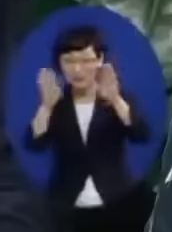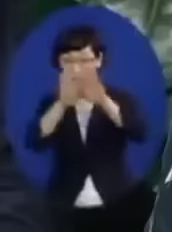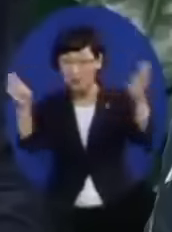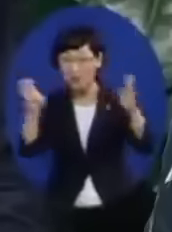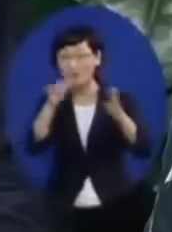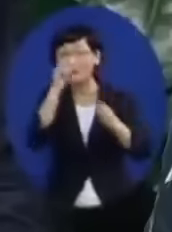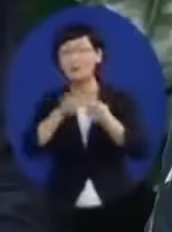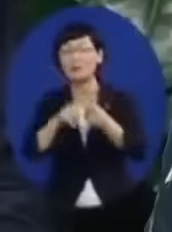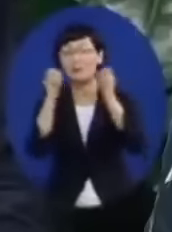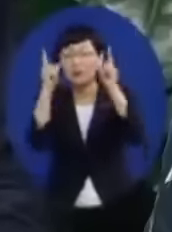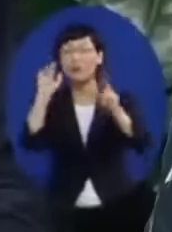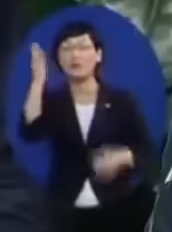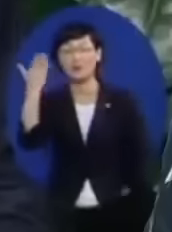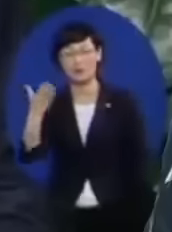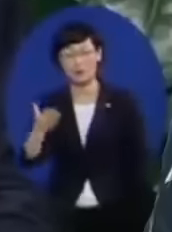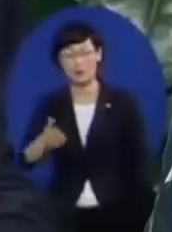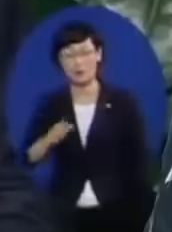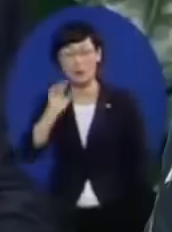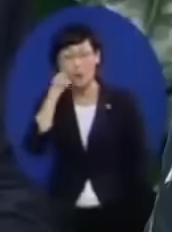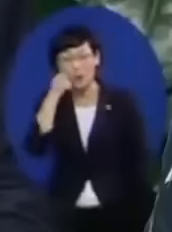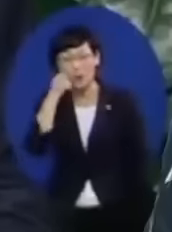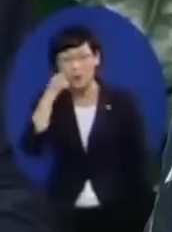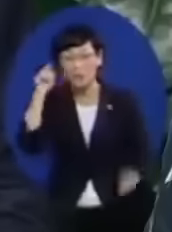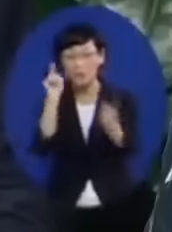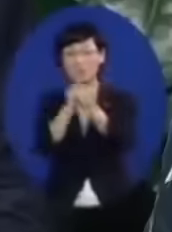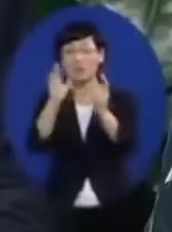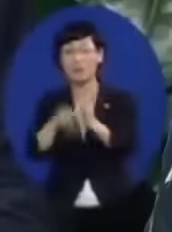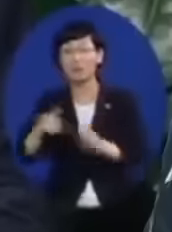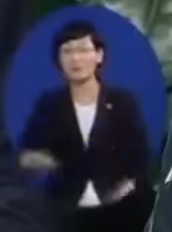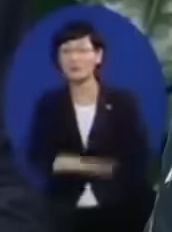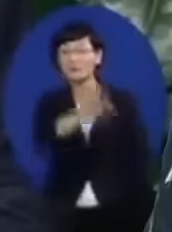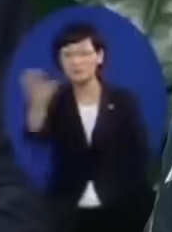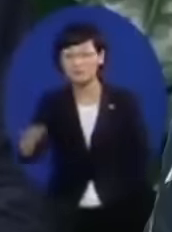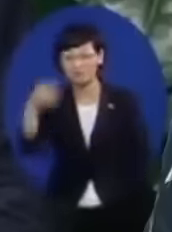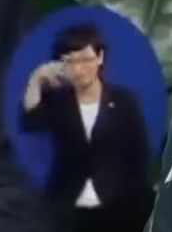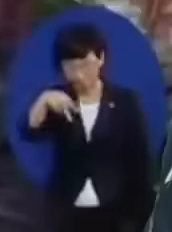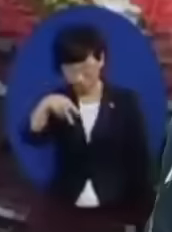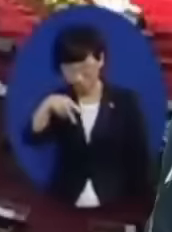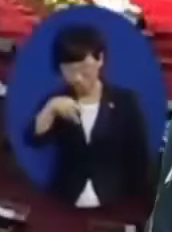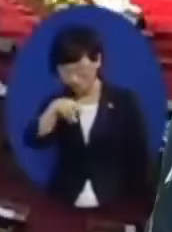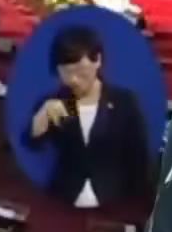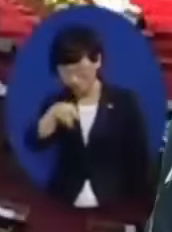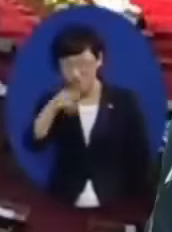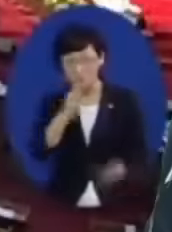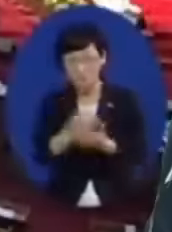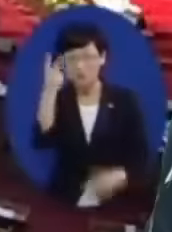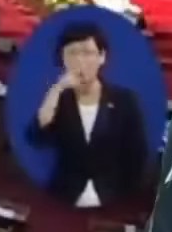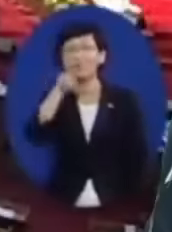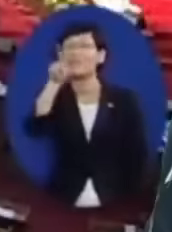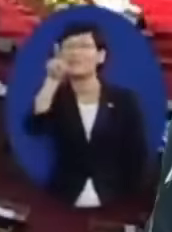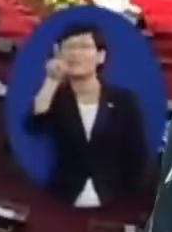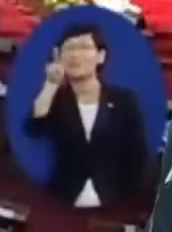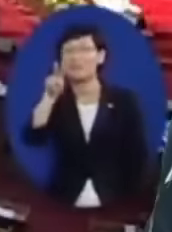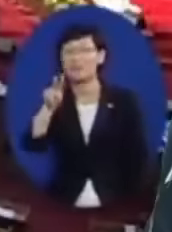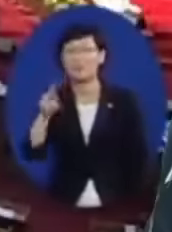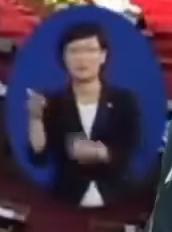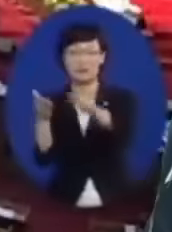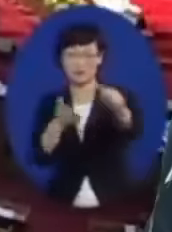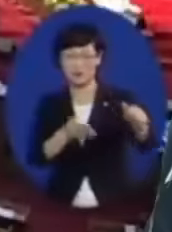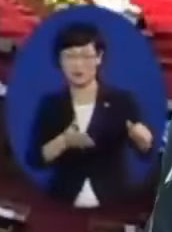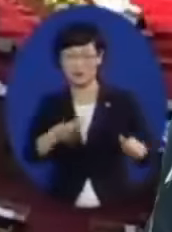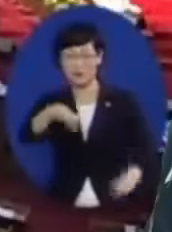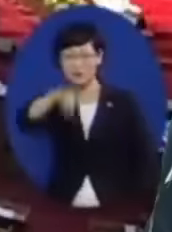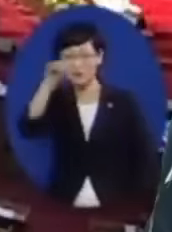되는 것입니다. 어려움을 당할 때 우리는 땅만 보지 말고 하늘을 쳐다봐야 되는 것입니다.